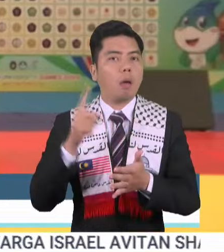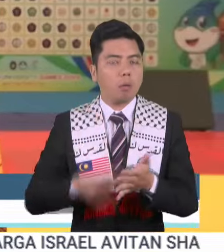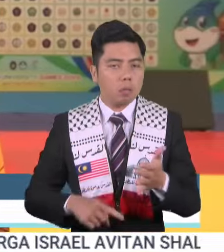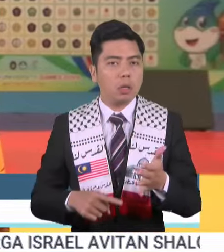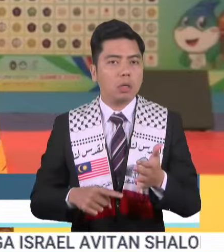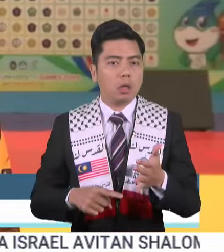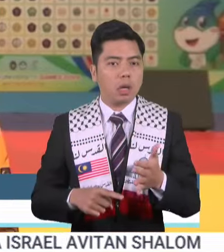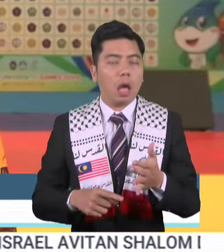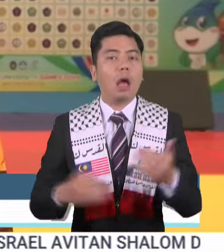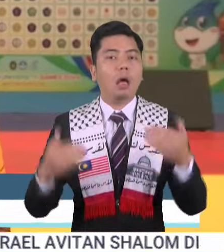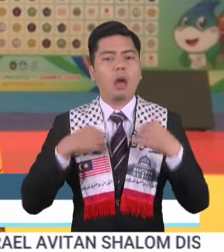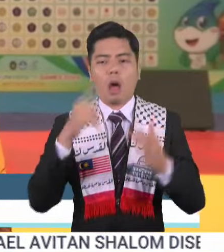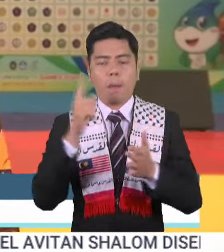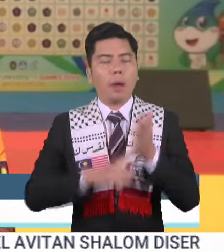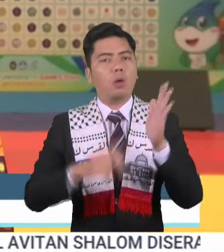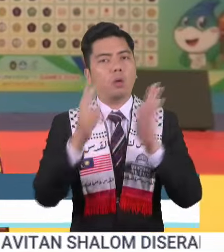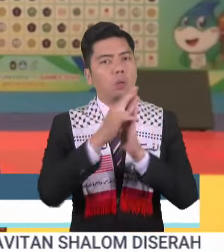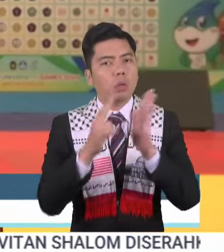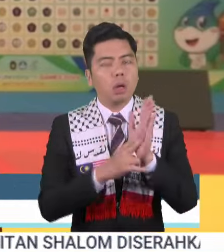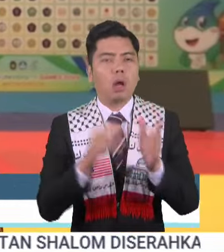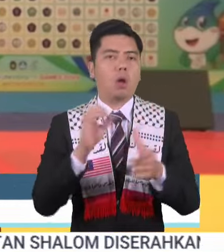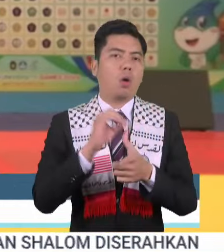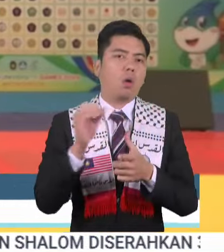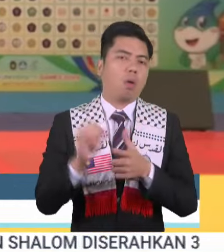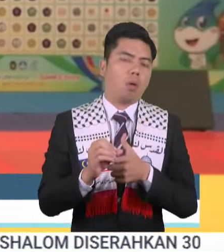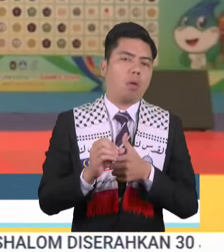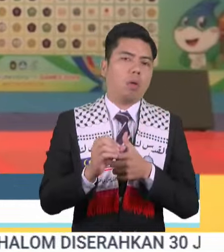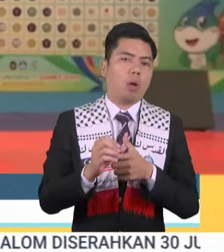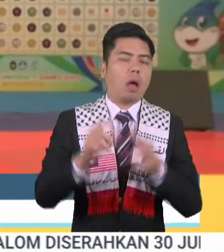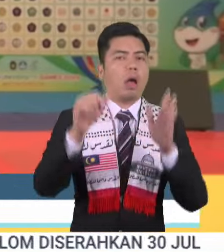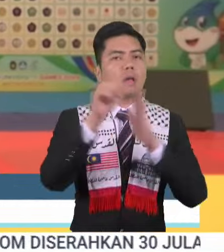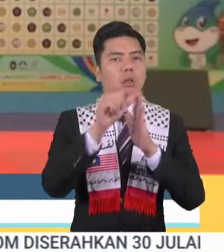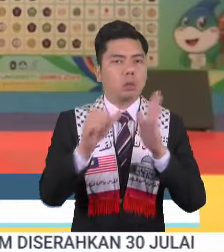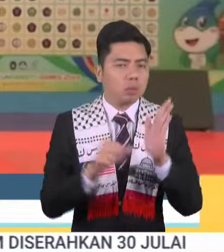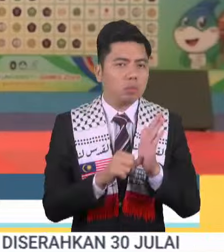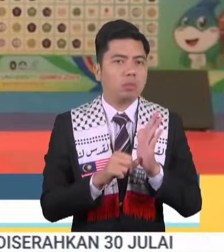is there any regulation ataupun peraturan